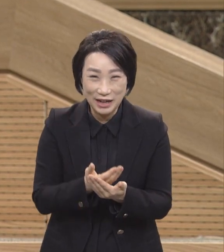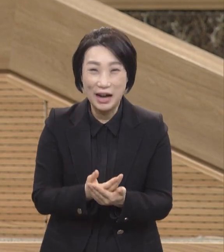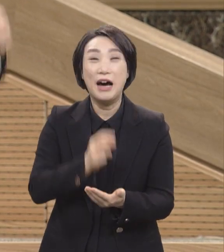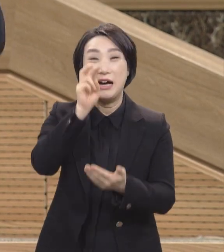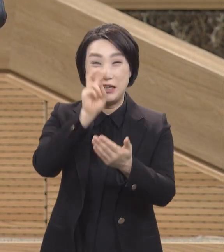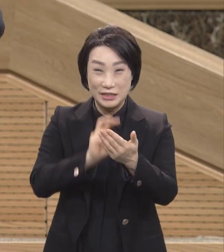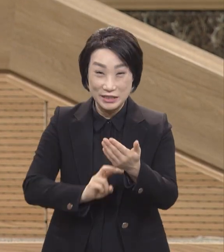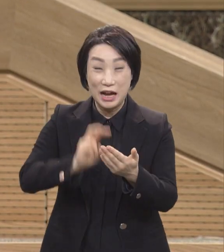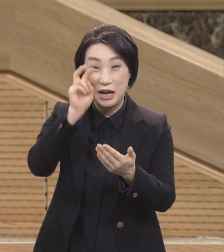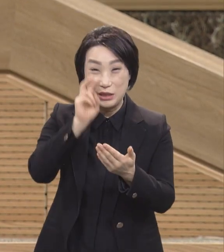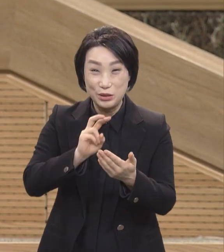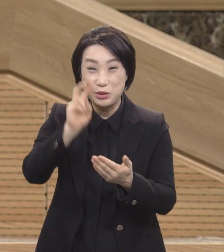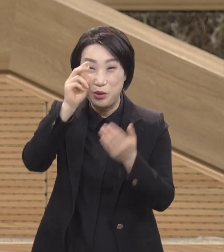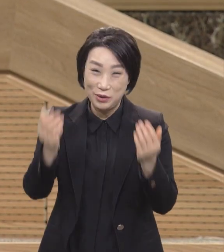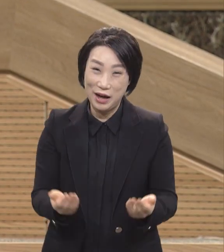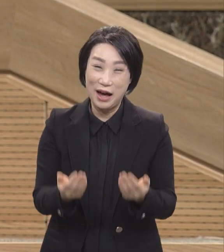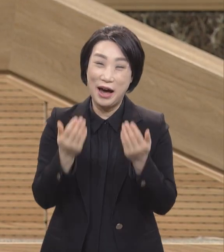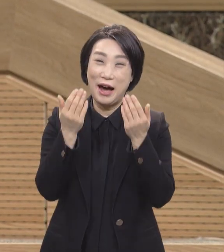강림하사